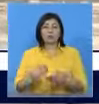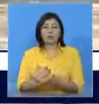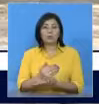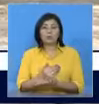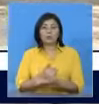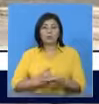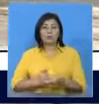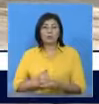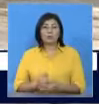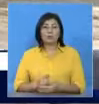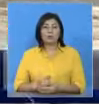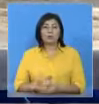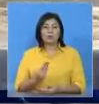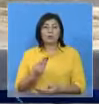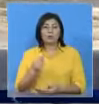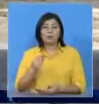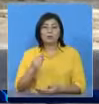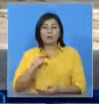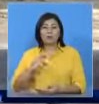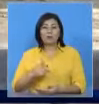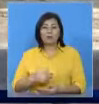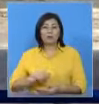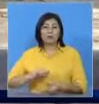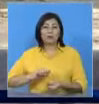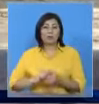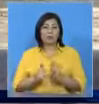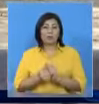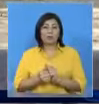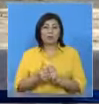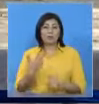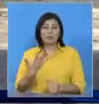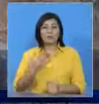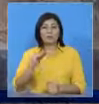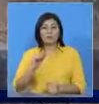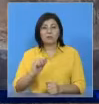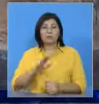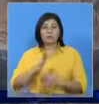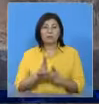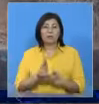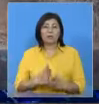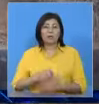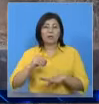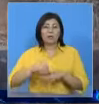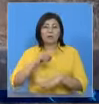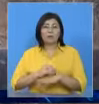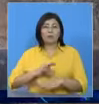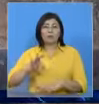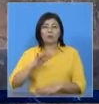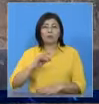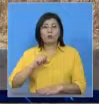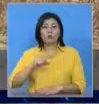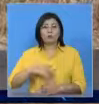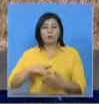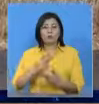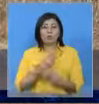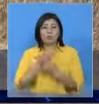орнына шибінгі, негізгі шибінгісін саламыз. Сосын үстінен асфальт жабынсы 5 сантиметр болады. Өңір басшысы Оңдасын Оразалин қаланы аралап,